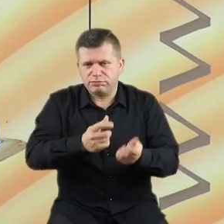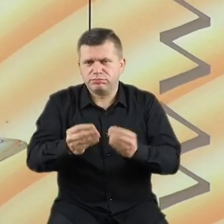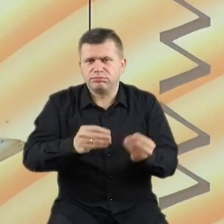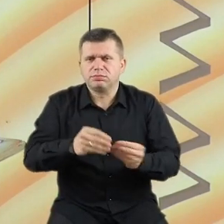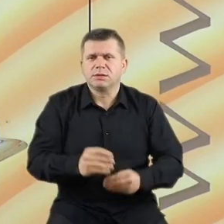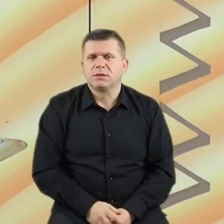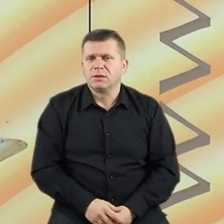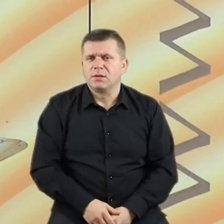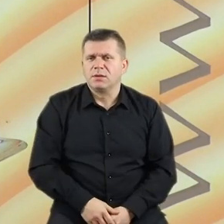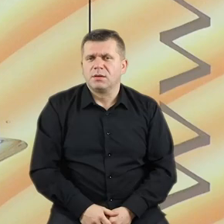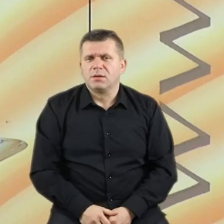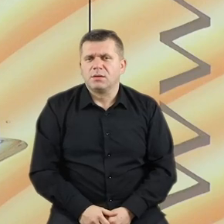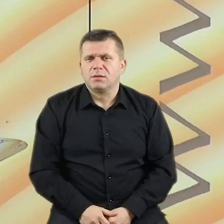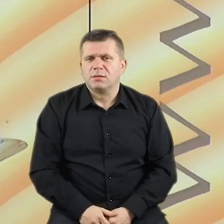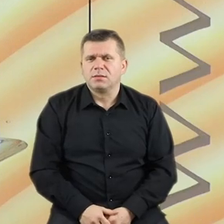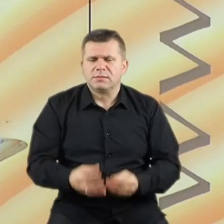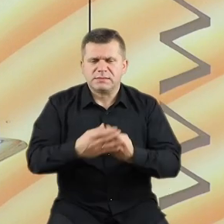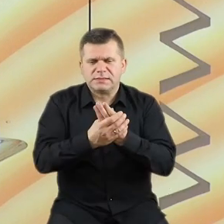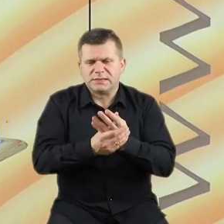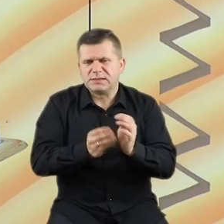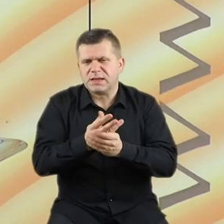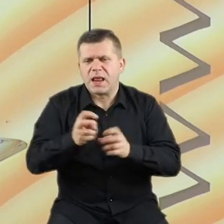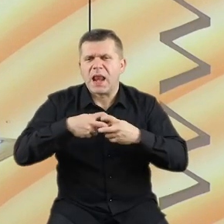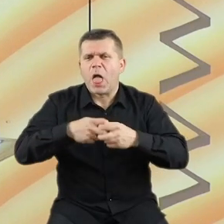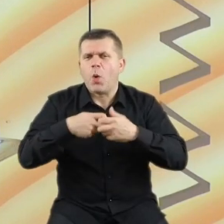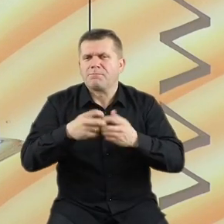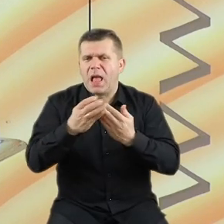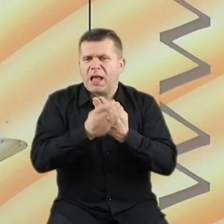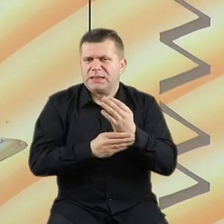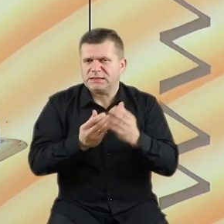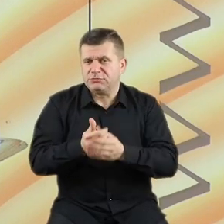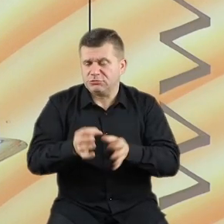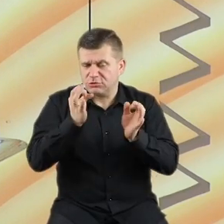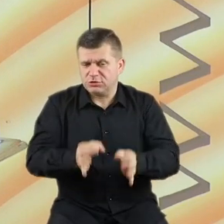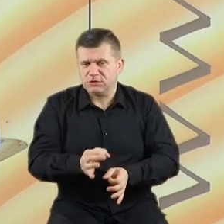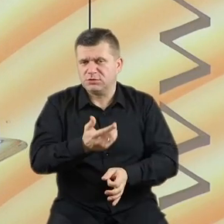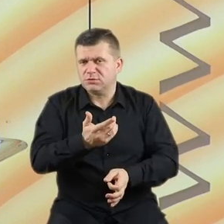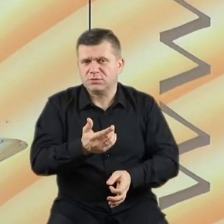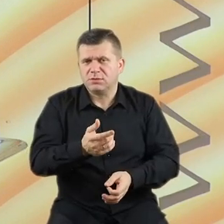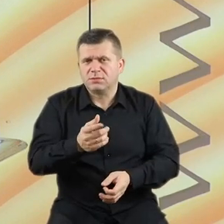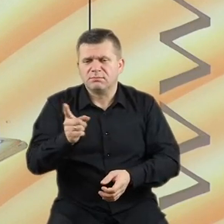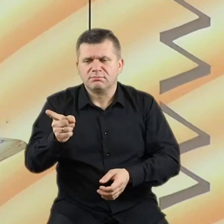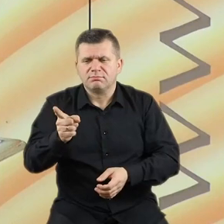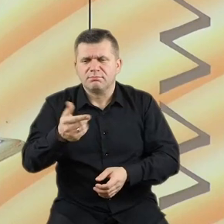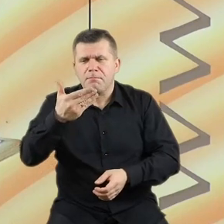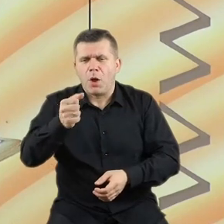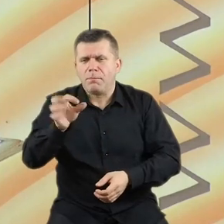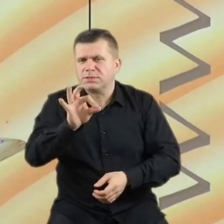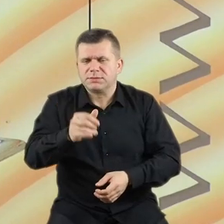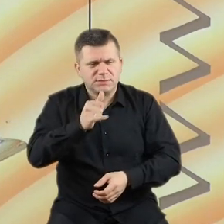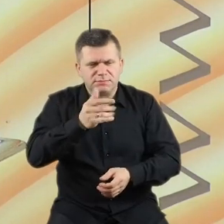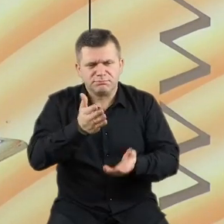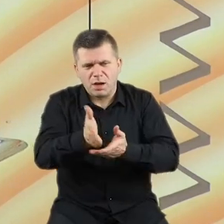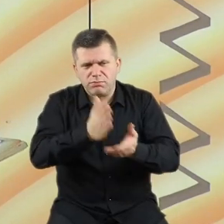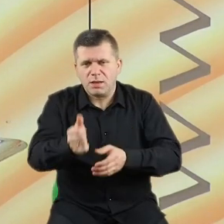tym nabawiła się takiego gośćca, reumatyzmu, że dzisiaj ma pomoc tego tam kazachskiego mopsu, bo ona nie jest w